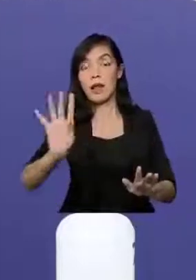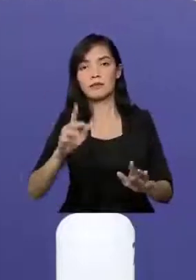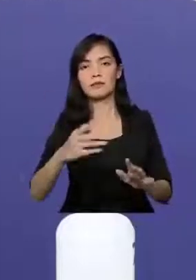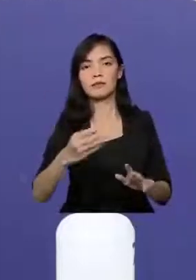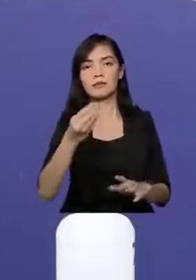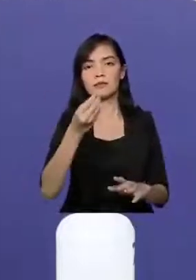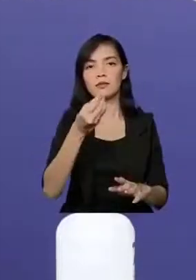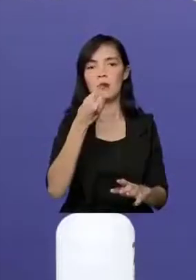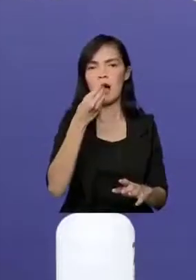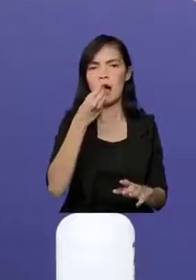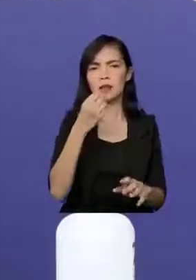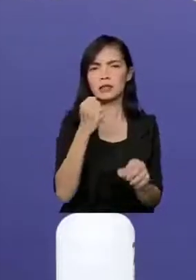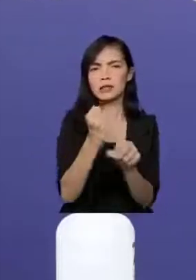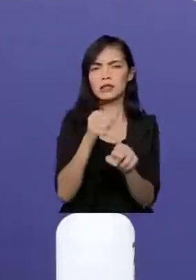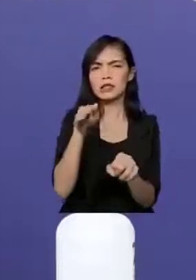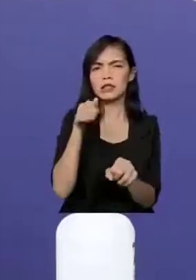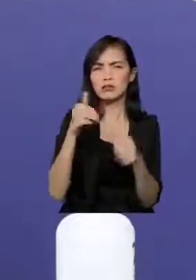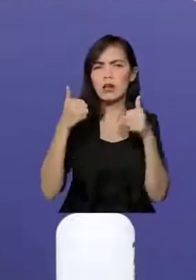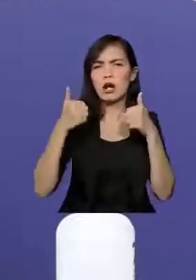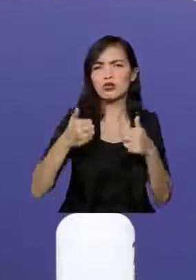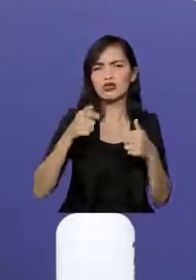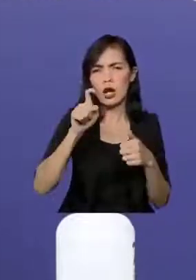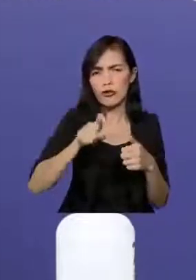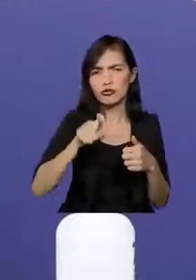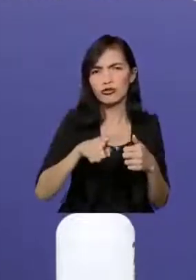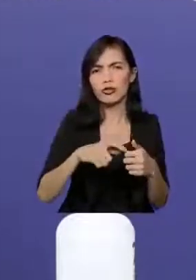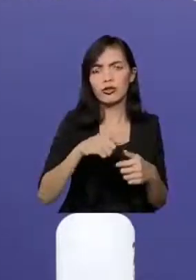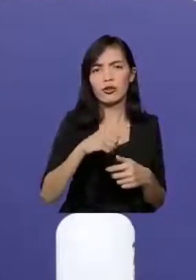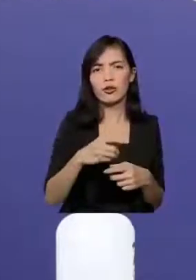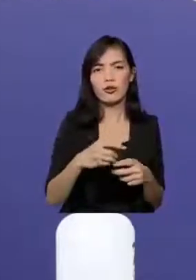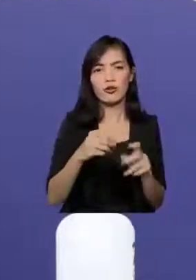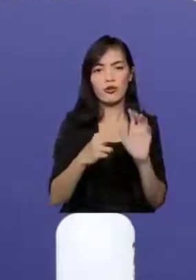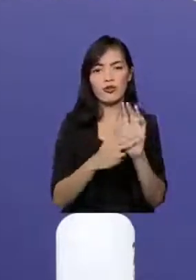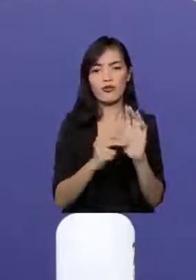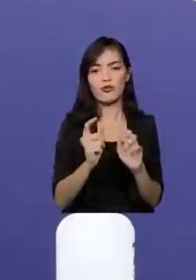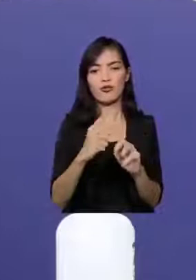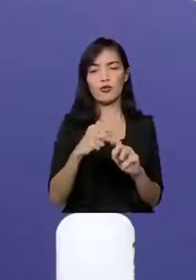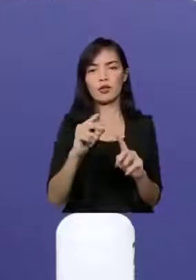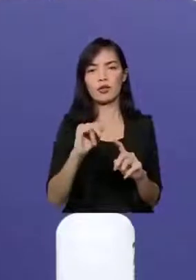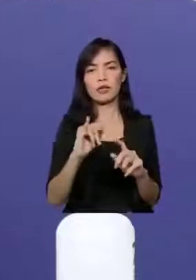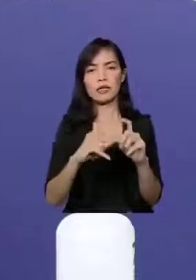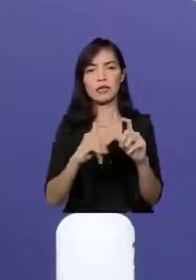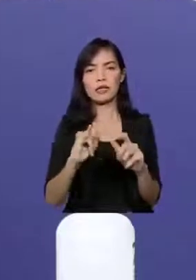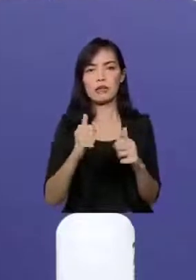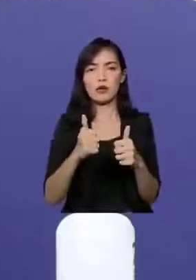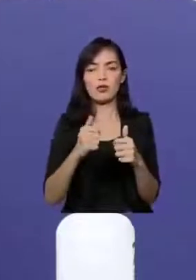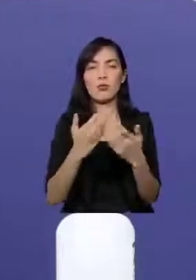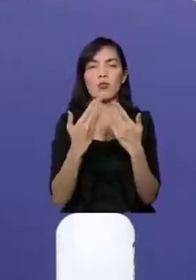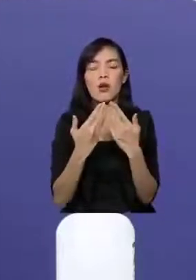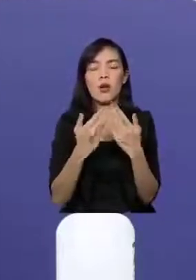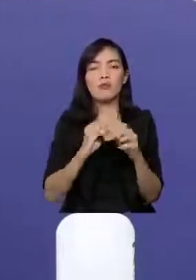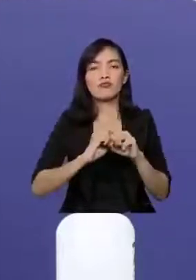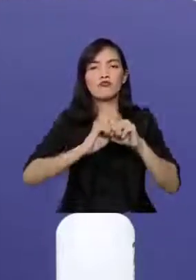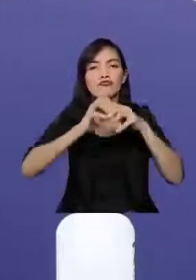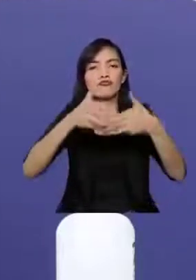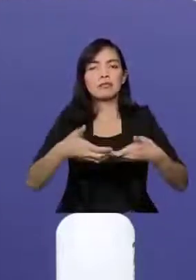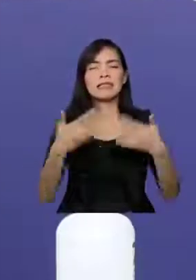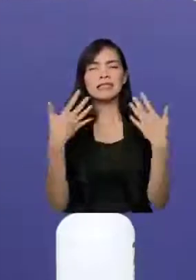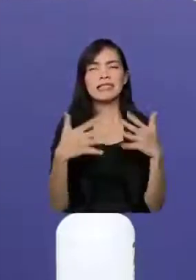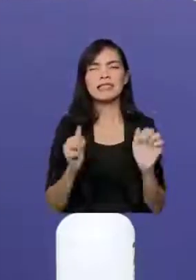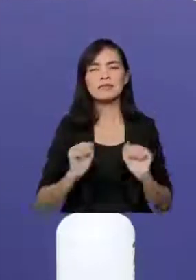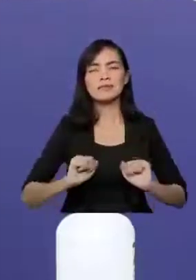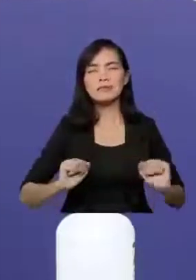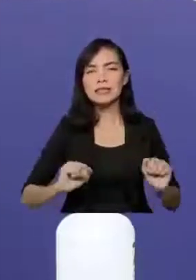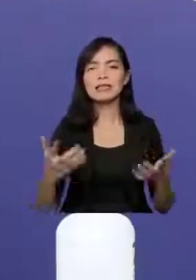konsumsi makanan yang bergizi dan penuh nutrisi semoga pandemic ini segera berakhir dan